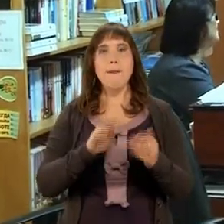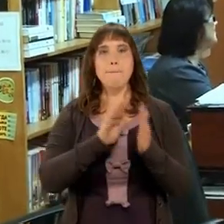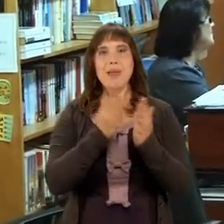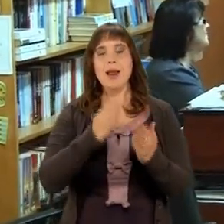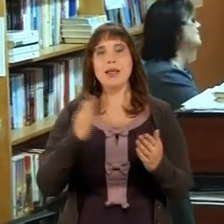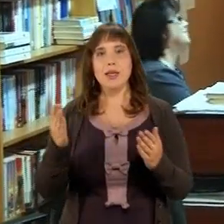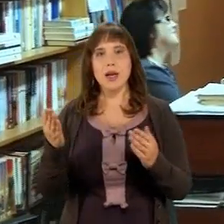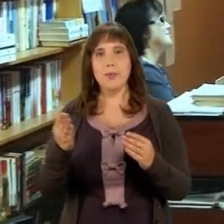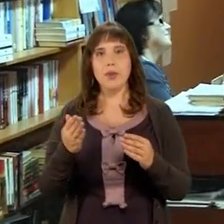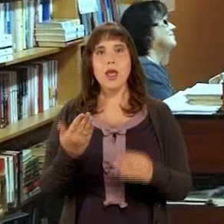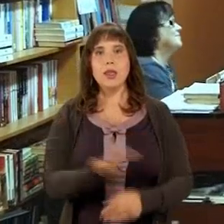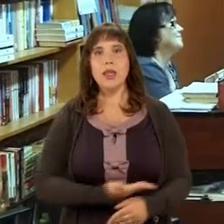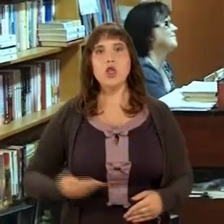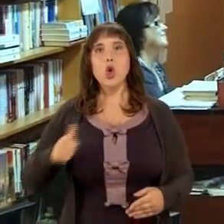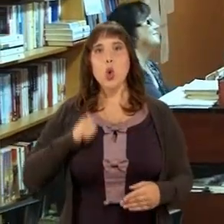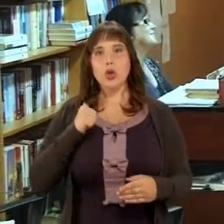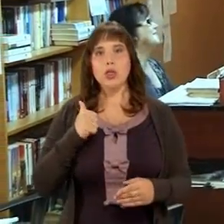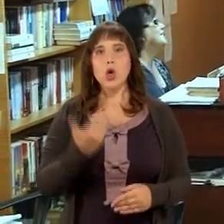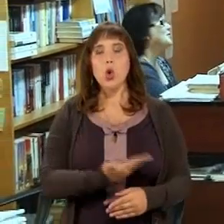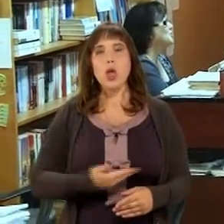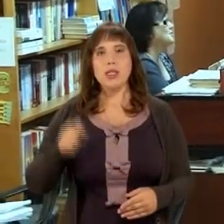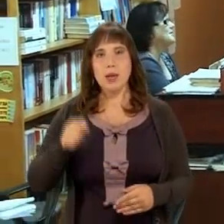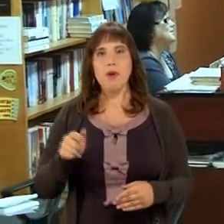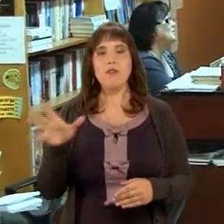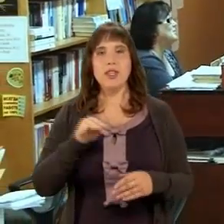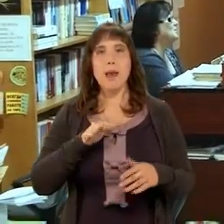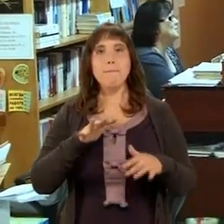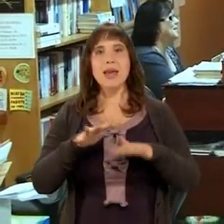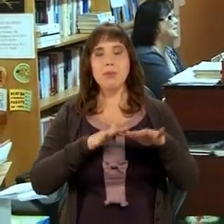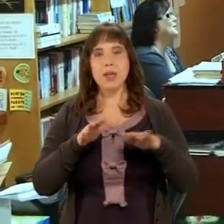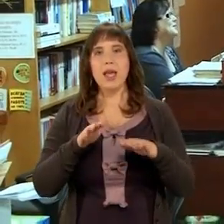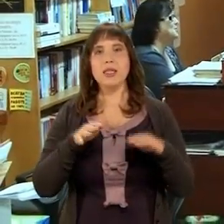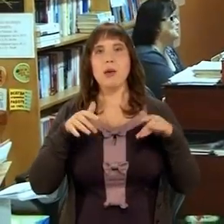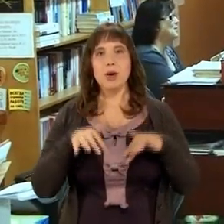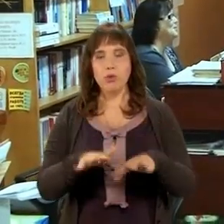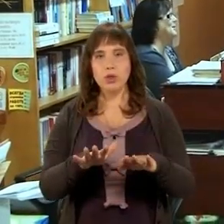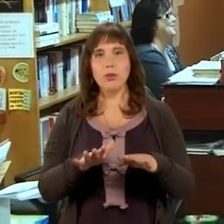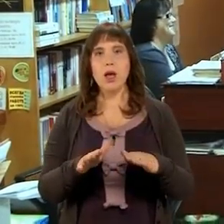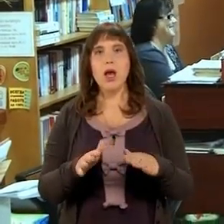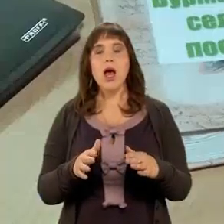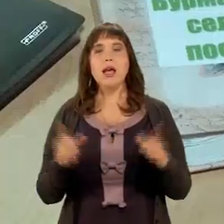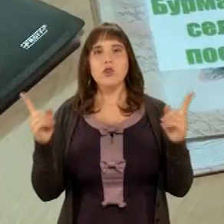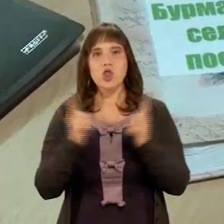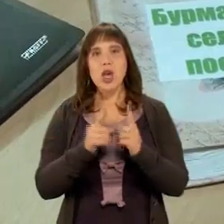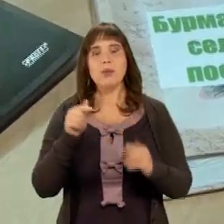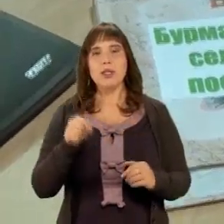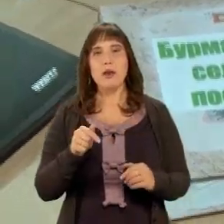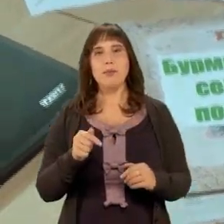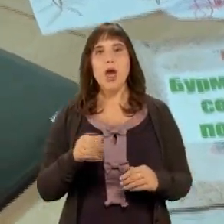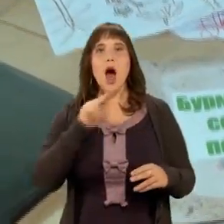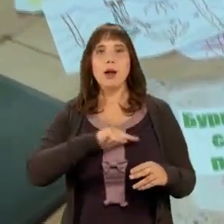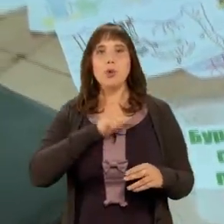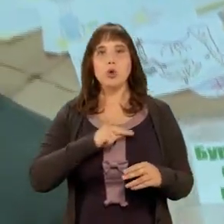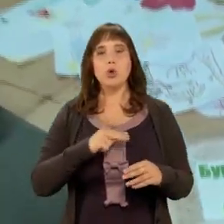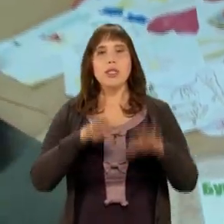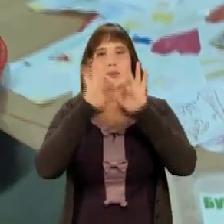библиотека. Это тоже наша гордость. У нас там все мероприятия мы проводим свои и собираемся. Там работают замечательные женщины,